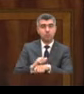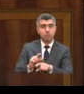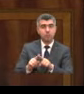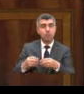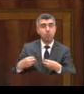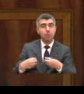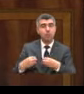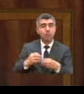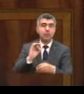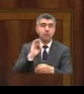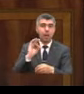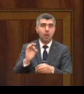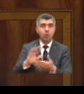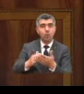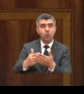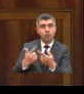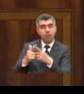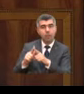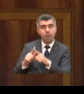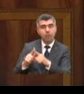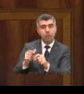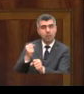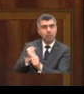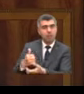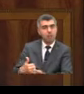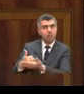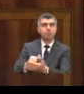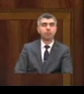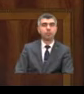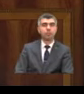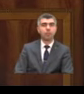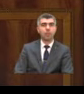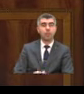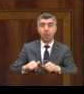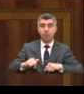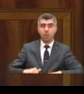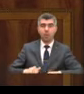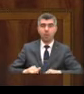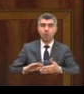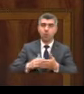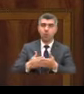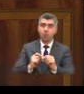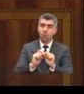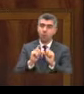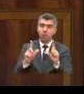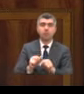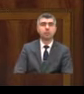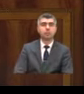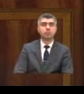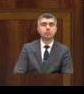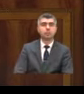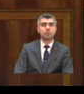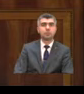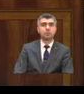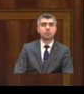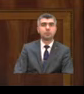للوزاره الداخليه لانك تعطينا الخدمات الوزاره الداخليه. السيده الوزيره اكيد ان هذا الامر خصو فيه وضوح. تتحدثوا